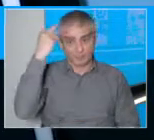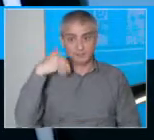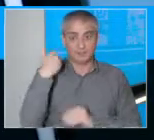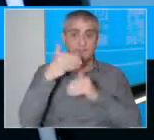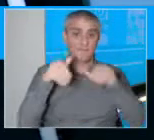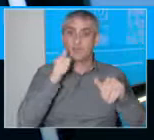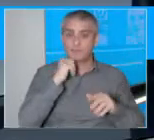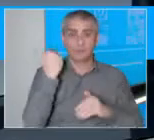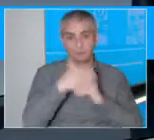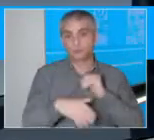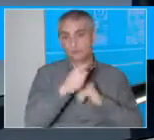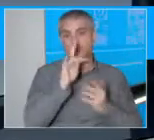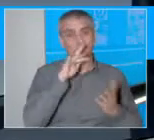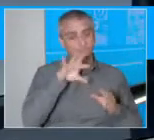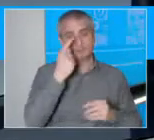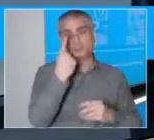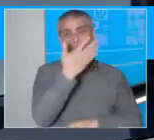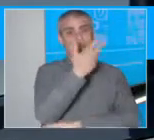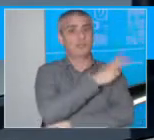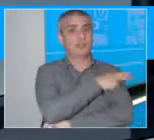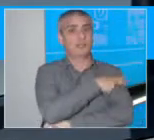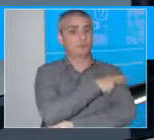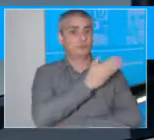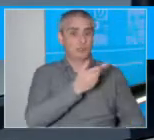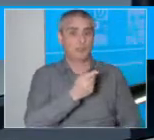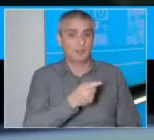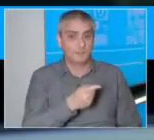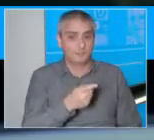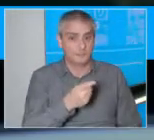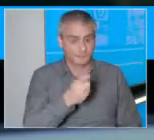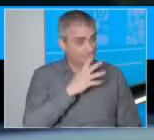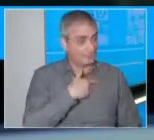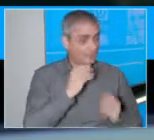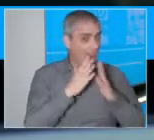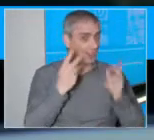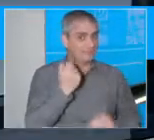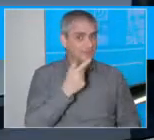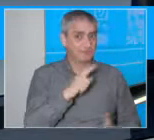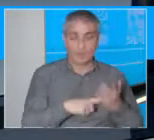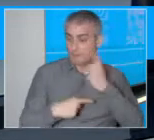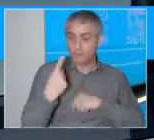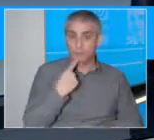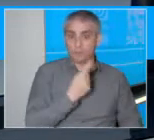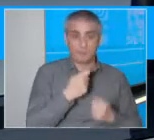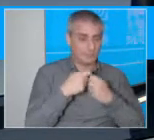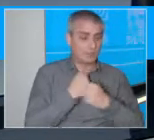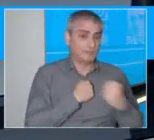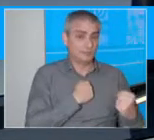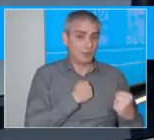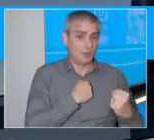לקו הירוק, בסוף סופו שהוא ימצא את עצמו במדינת משטרה. לא, אני אציע לך ניתוח. אבל צריך להרחיב את זה טיפה. כי שנים טוענים בארגוני